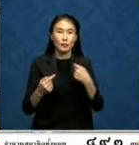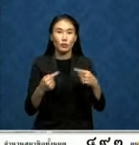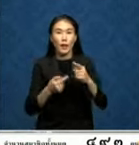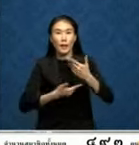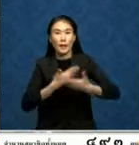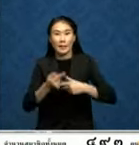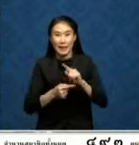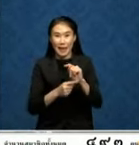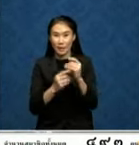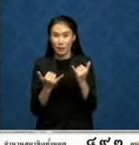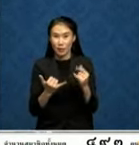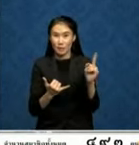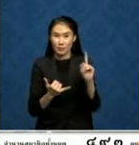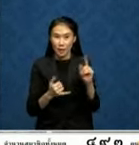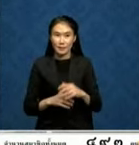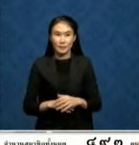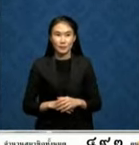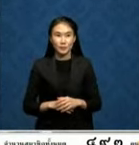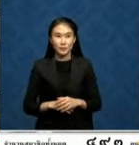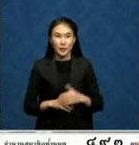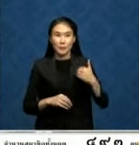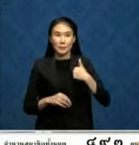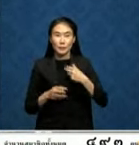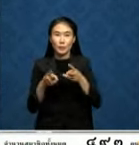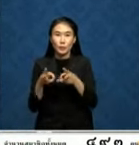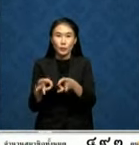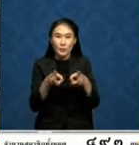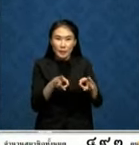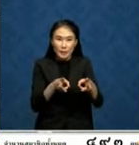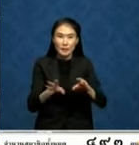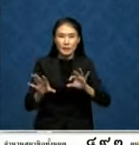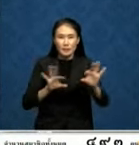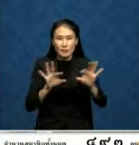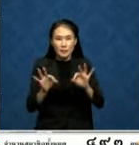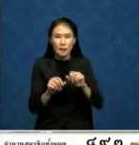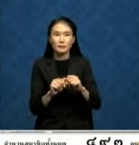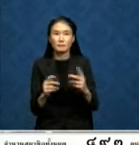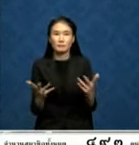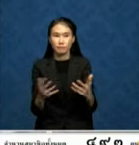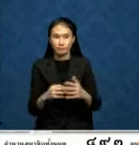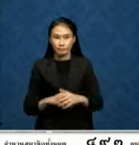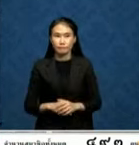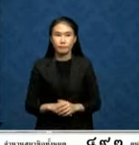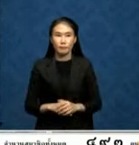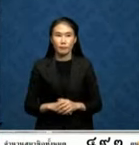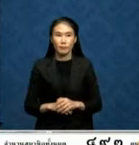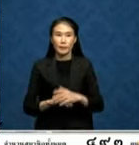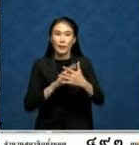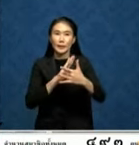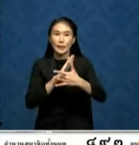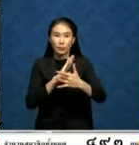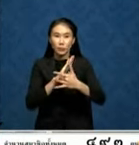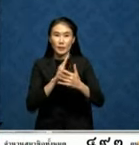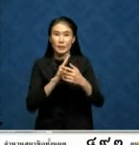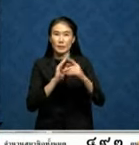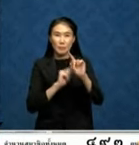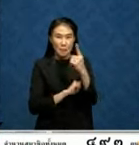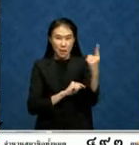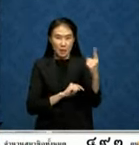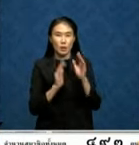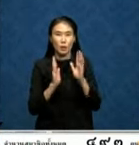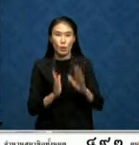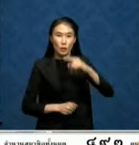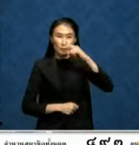บันนี้เรามีเคล็ดลับมีวิธีการในการเลือกอย่างไรผมยืนยันครับว่า เทคโนโลยีก้าวไกลคนไ